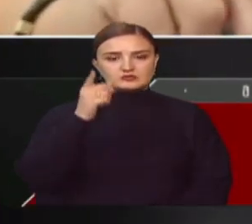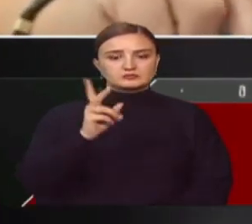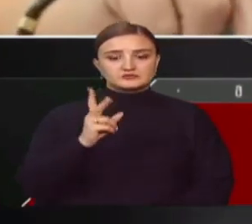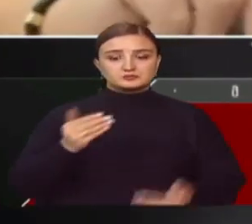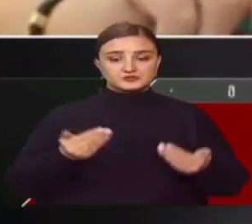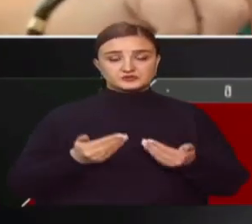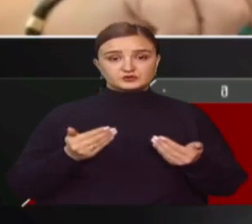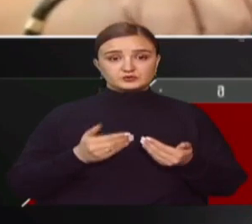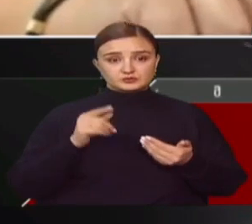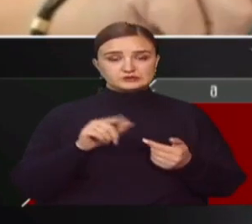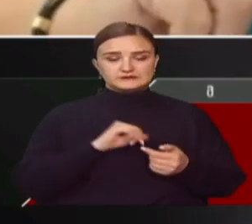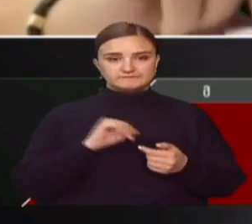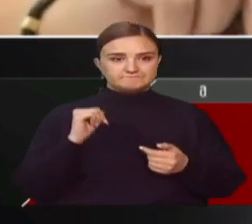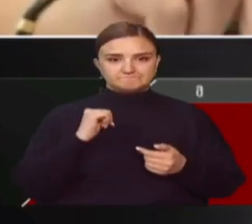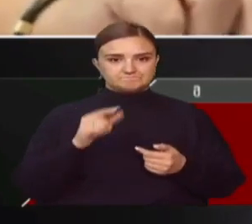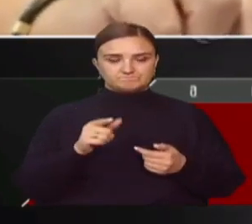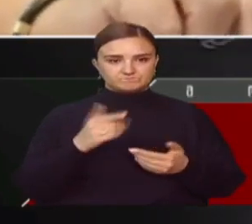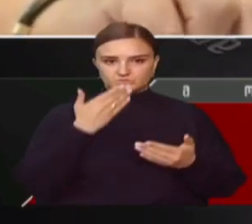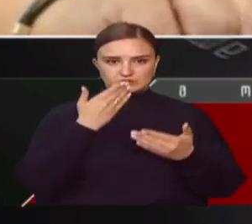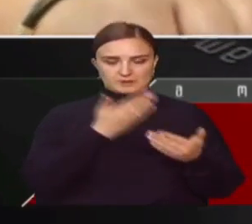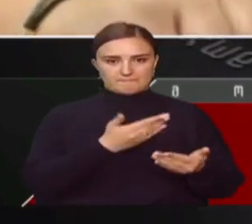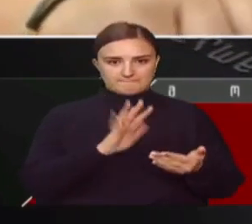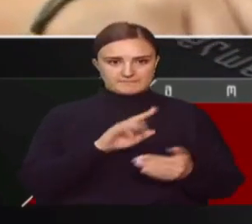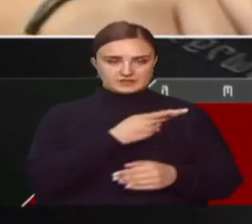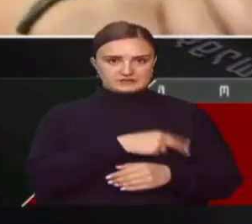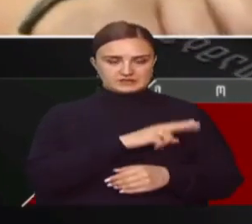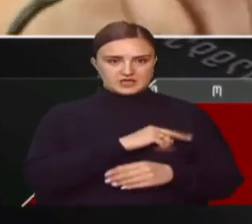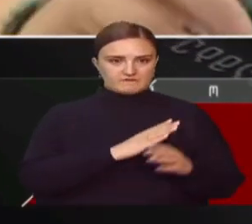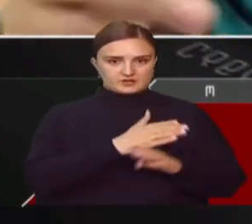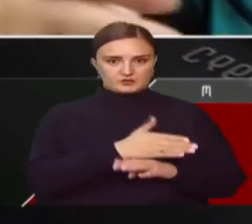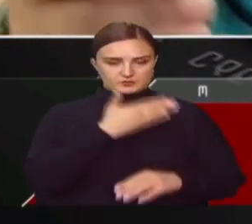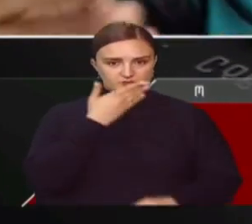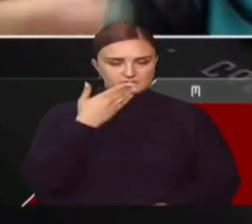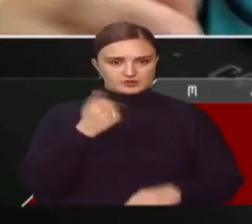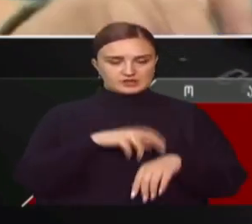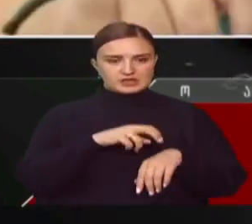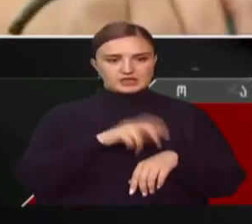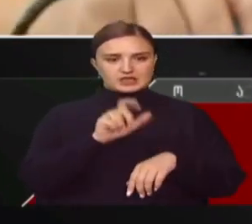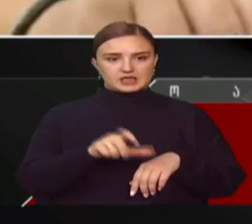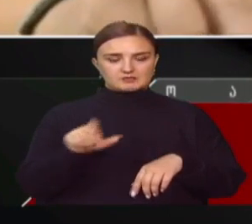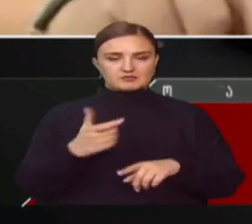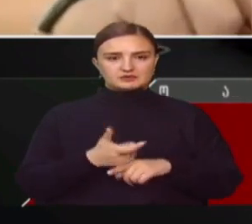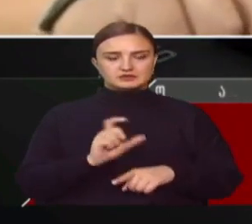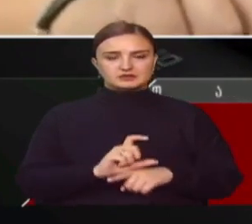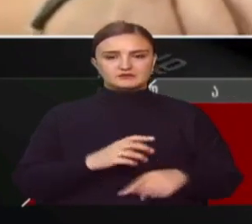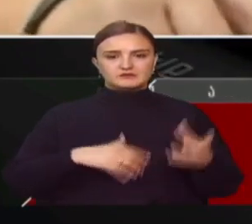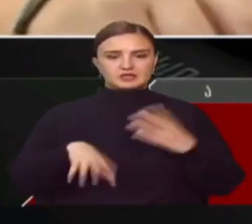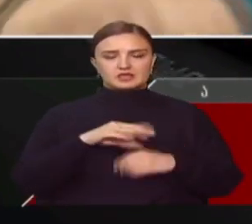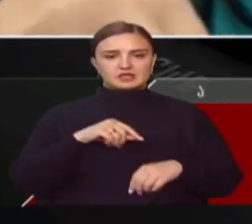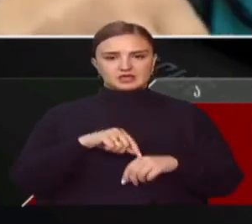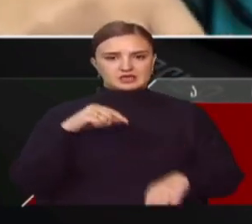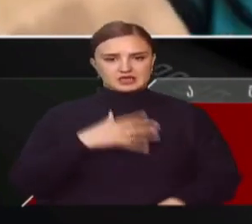ისინი მითუმეტეს თვითონ არ მომართავენ საავადმყოფოს და ექიმებიც ძალიან ისე არიან, ყველა